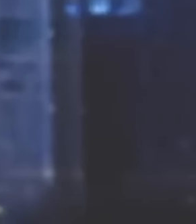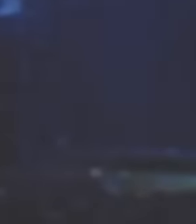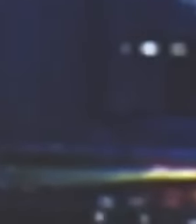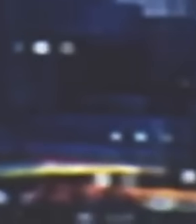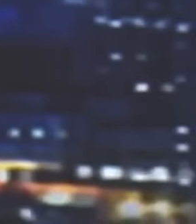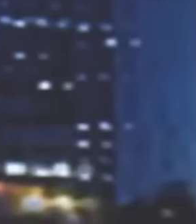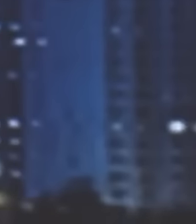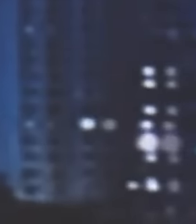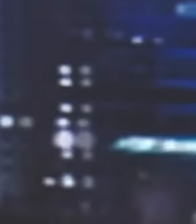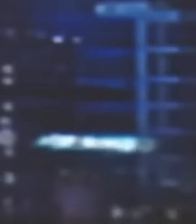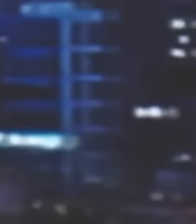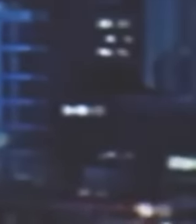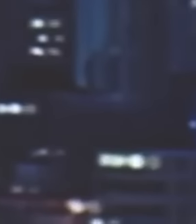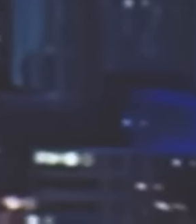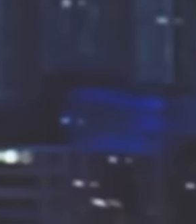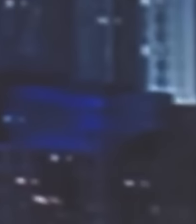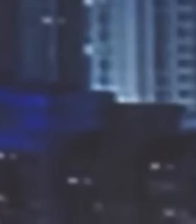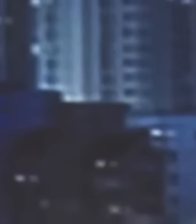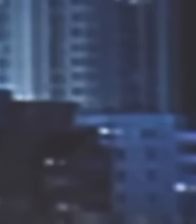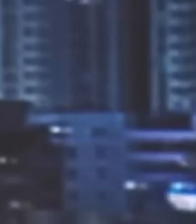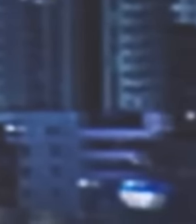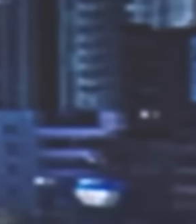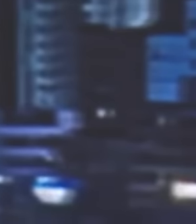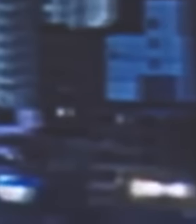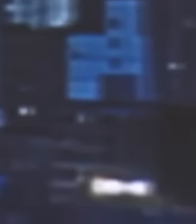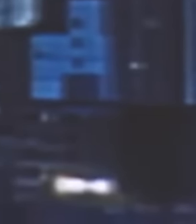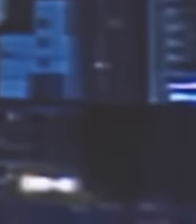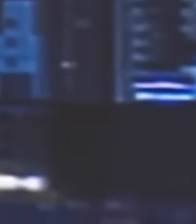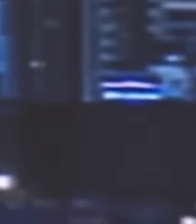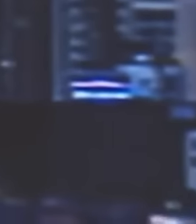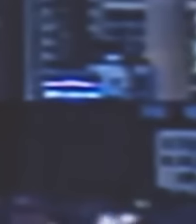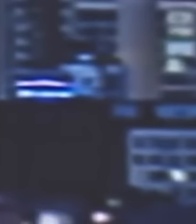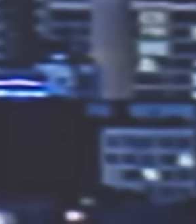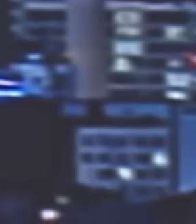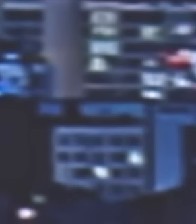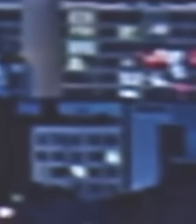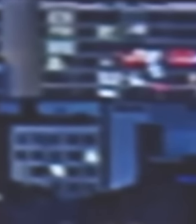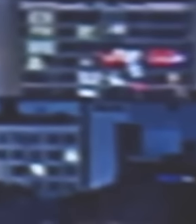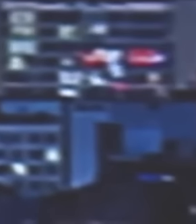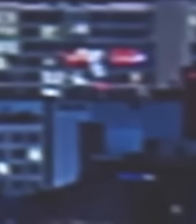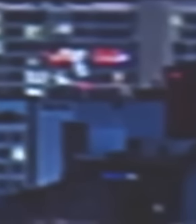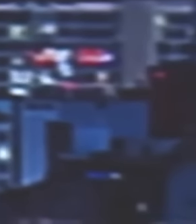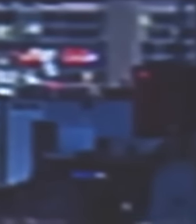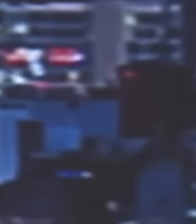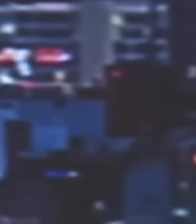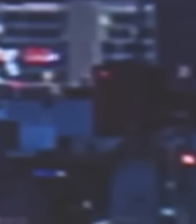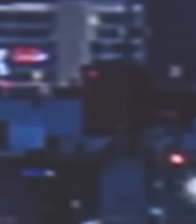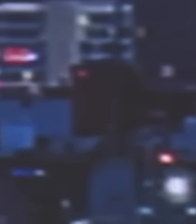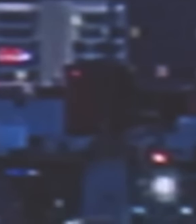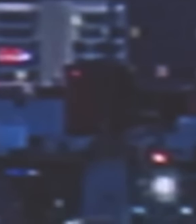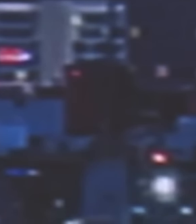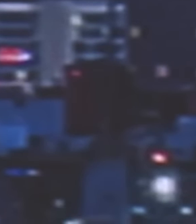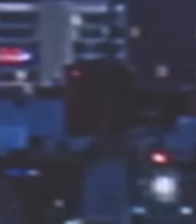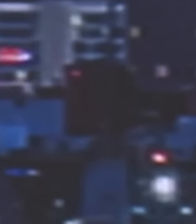JTBC 뉴스를 시청해주셔서 고맙습니다. 저희는 저녁 6시 50분 뉴스룸에서 뵙겠습니다.